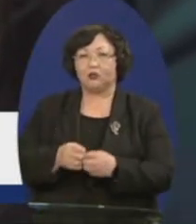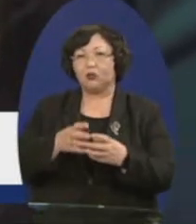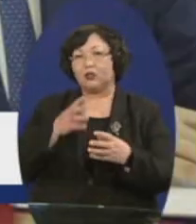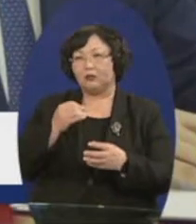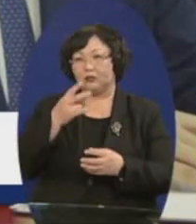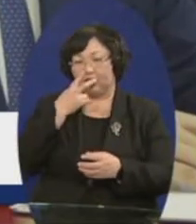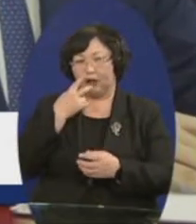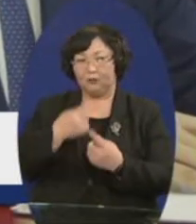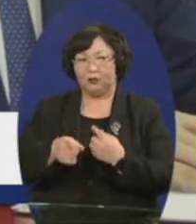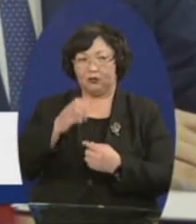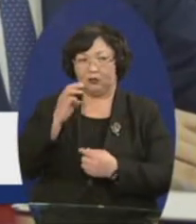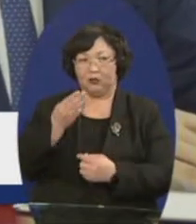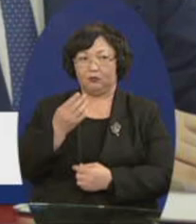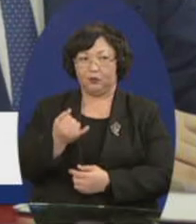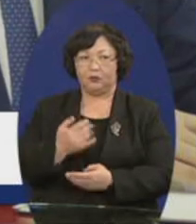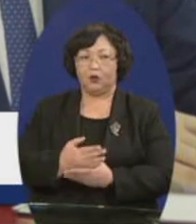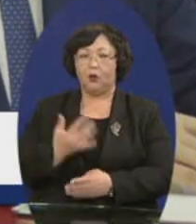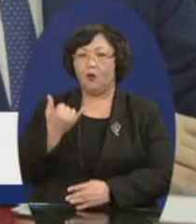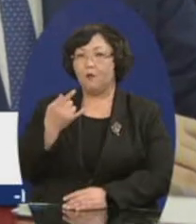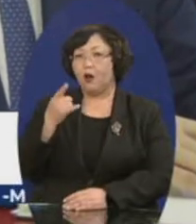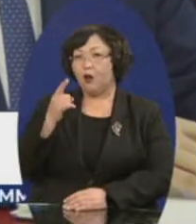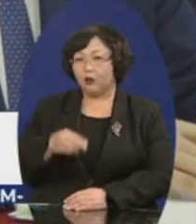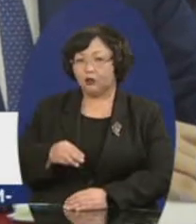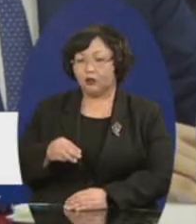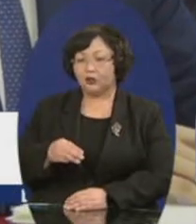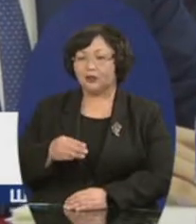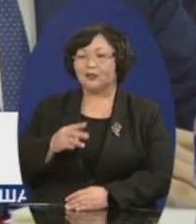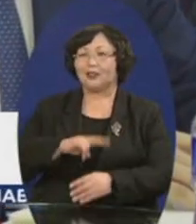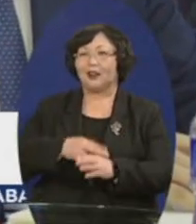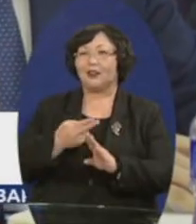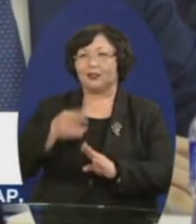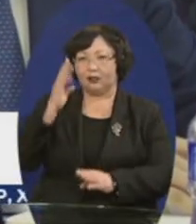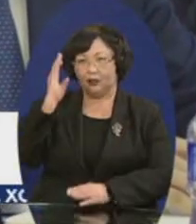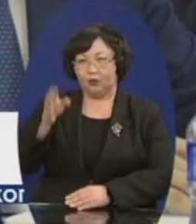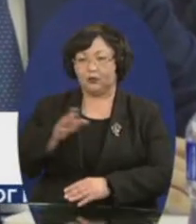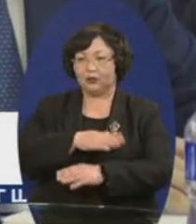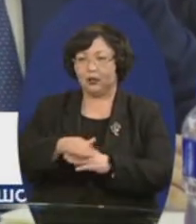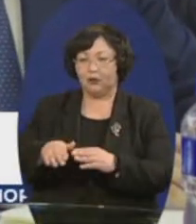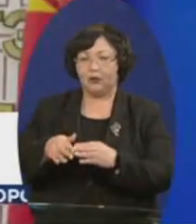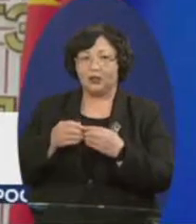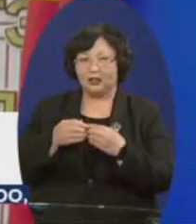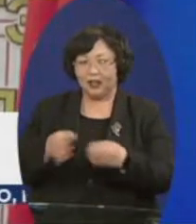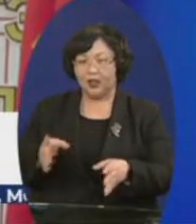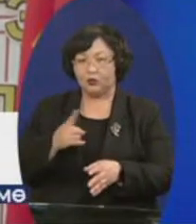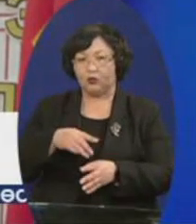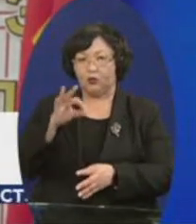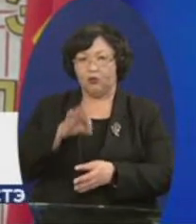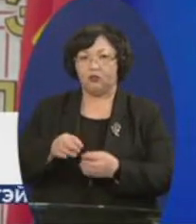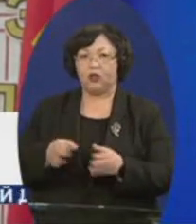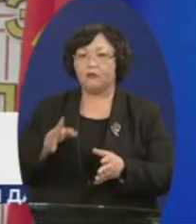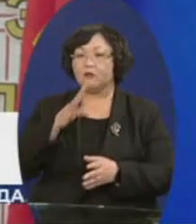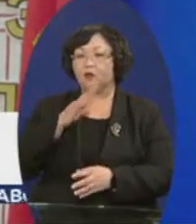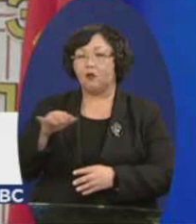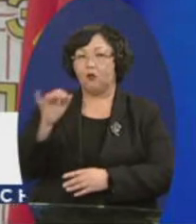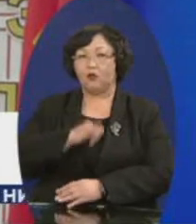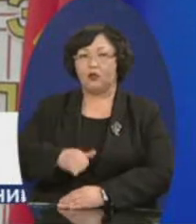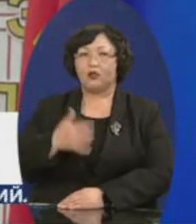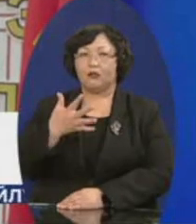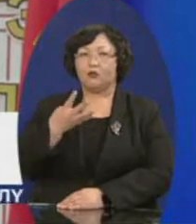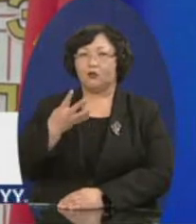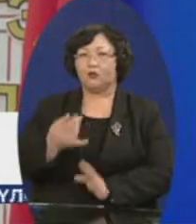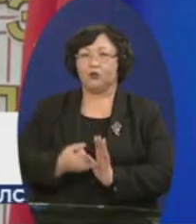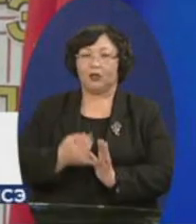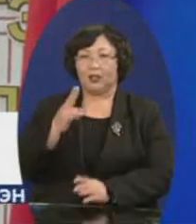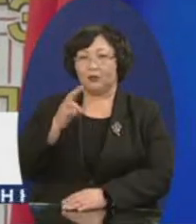харуулна. Тэгвэл энэ онд Улаанбаатар дархан чиглэлийн авто замыг байнгын ашиглалтад оруулж дуусгах нь мөн улсын хэмжээнд нийт